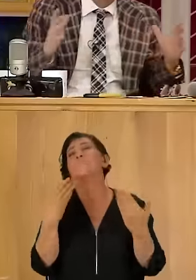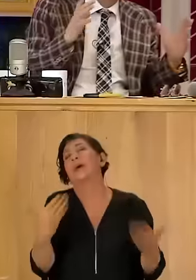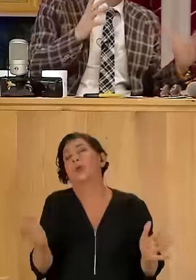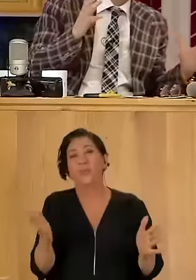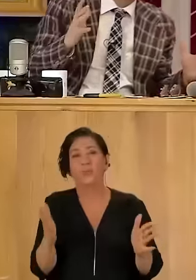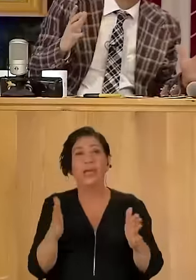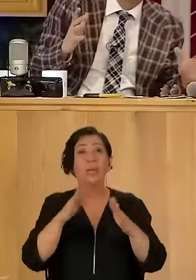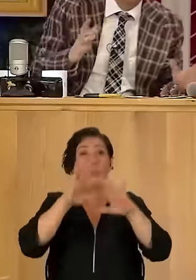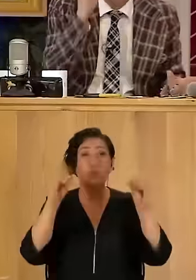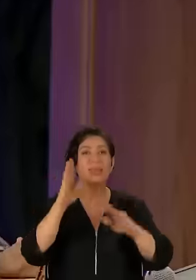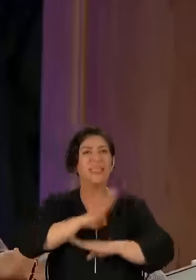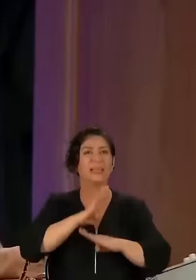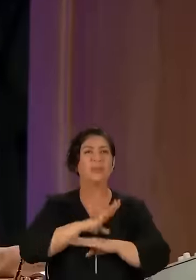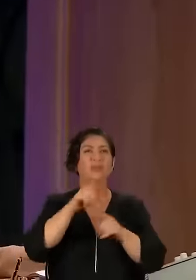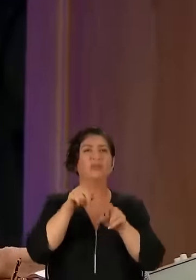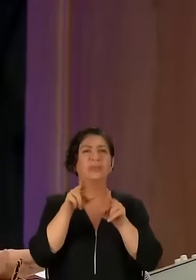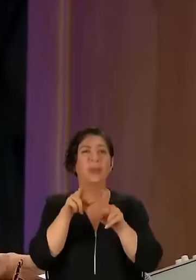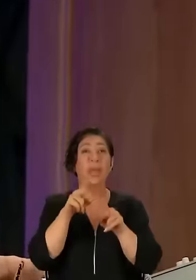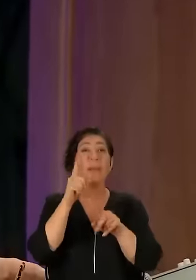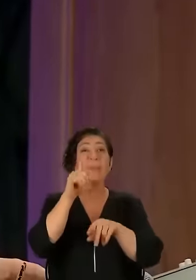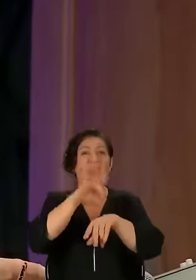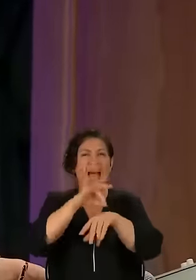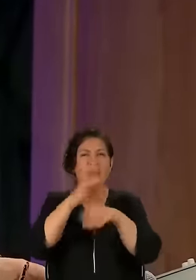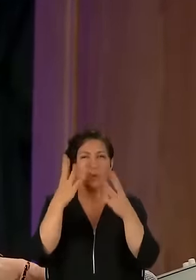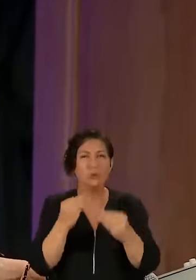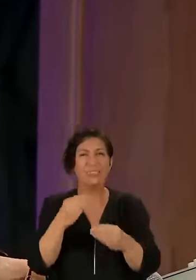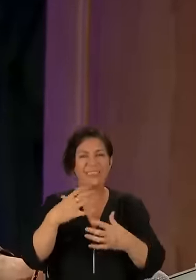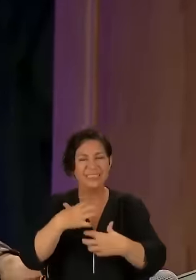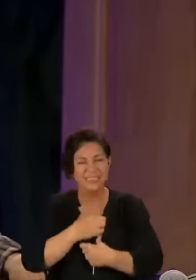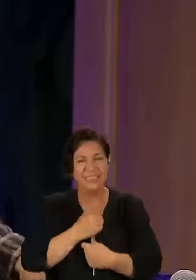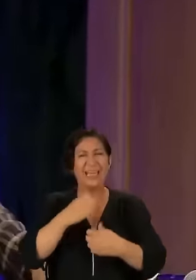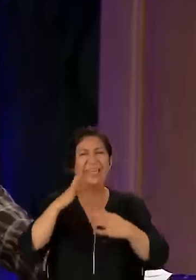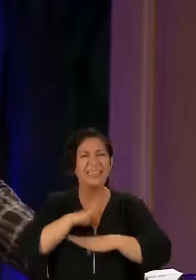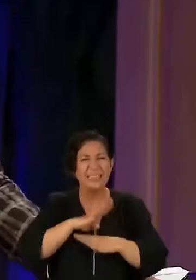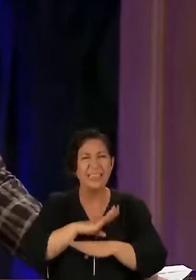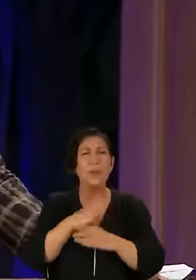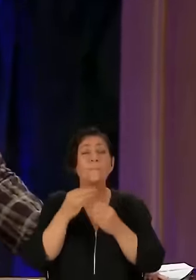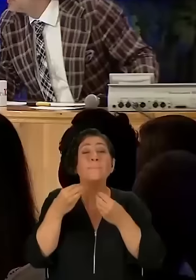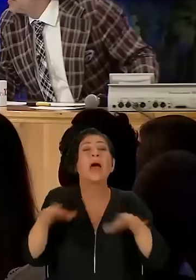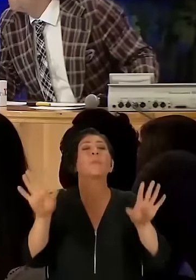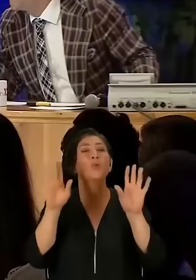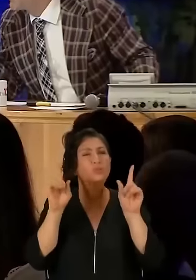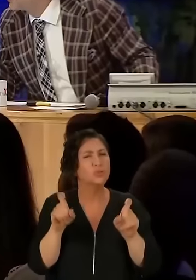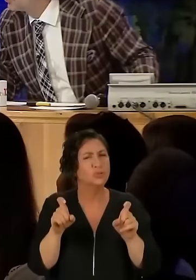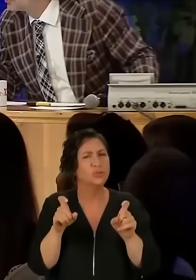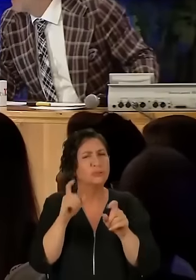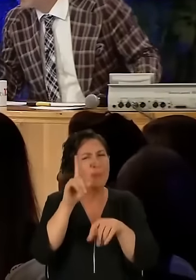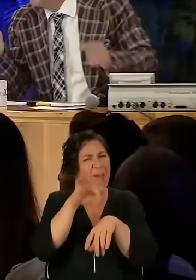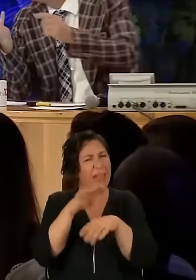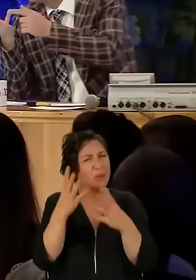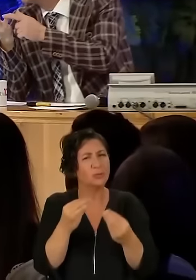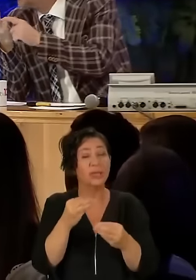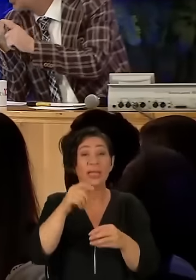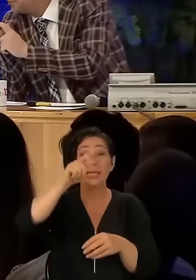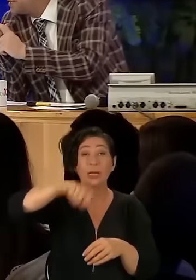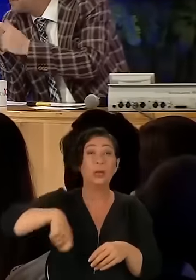bayılıyorum. Sanki bütün dertleri buymuş gibi. Bir an olsun dertlerden, tasalardan uzaklaşmıyor muyuz? Bir an olsun. Bak